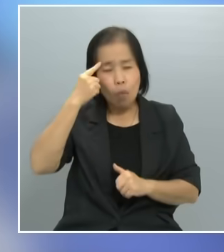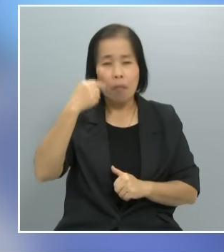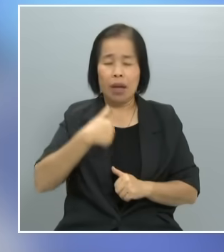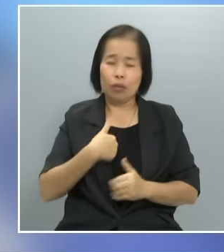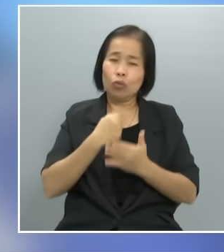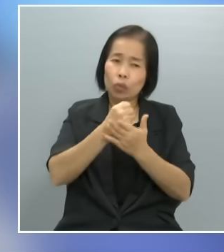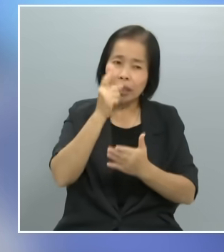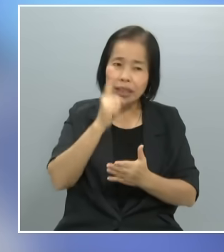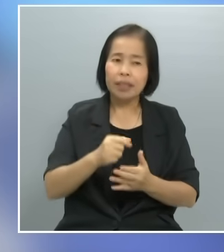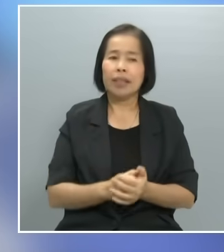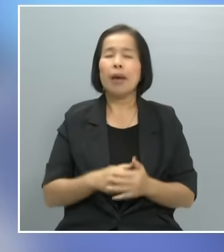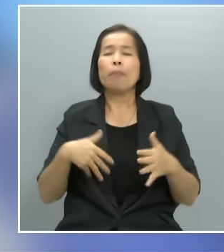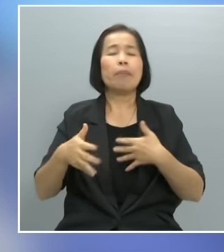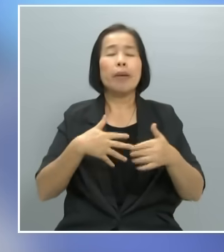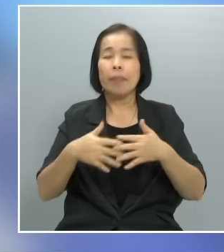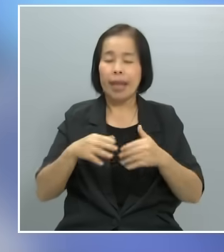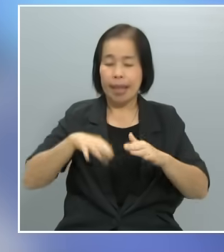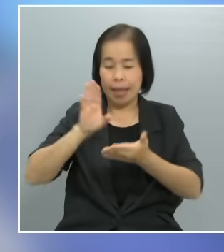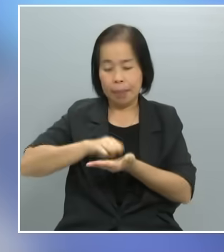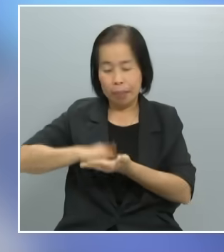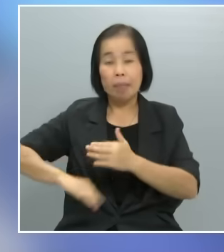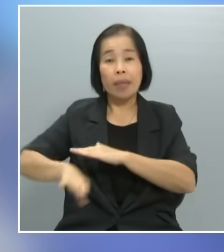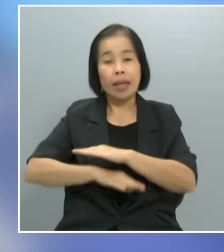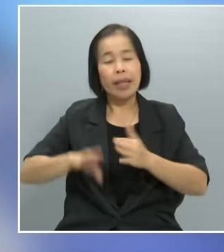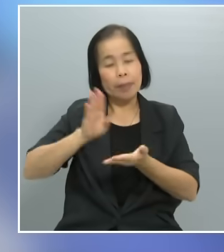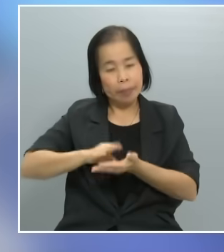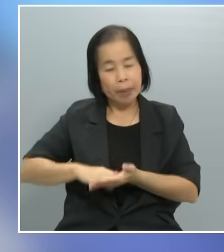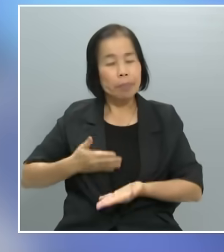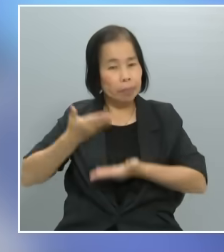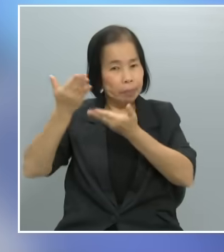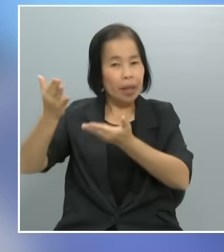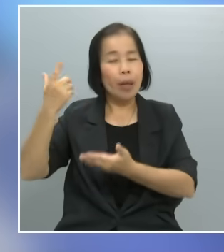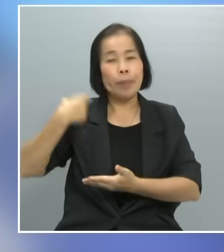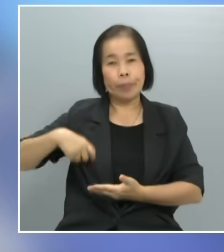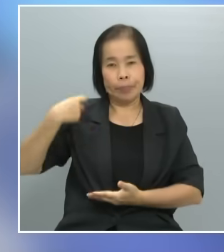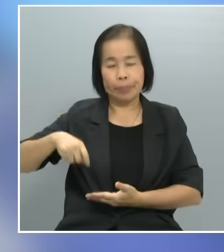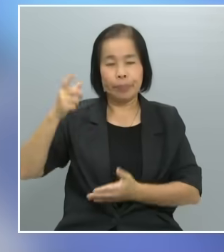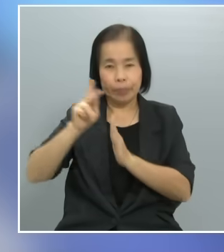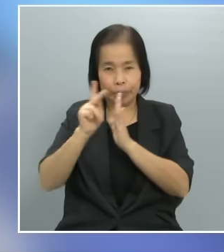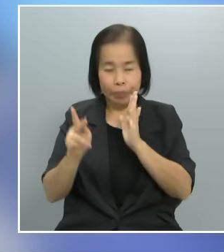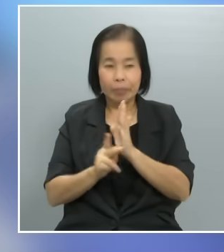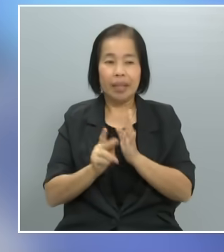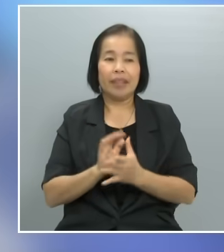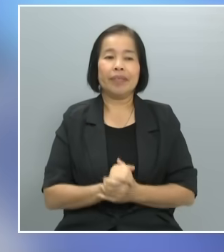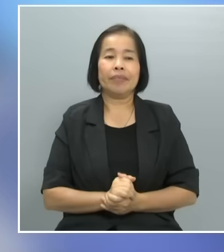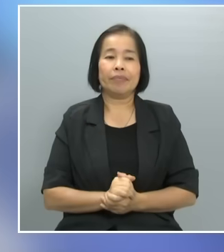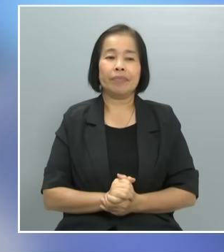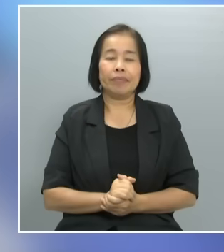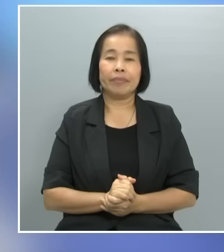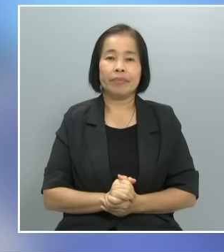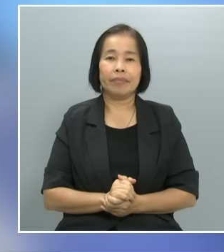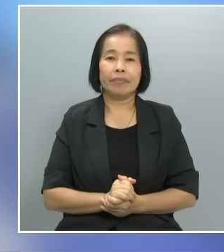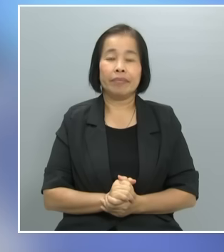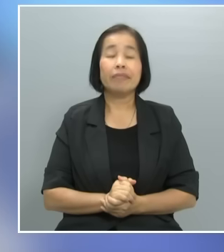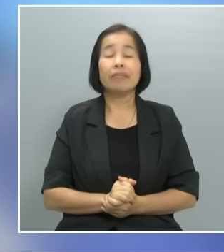เงียบเก็บหลักฐานที่เหลือปล่อยให้เป็นเรื่องของกระบวนการทางกฎหมายนี่นะฮะนักเลงคีย์บอร์ดอ่ะโอเคเข้าใ